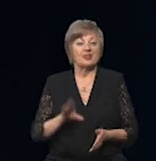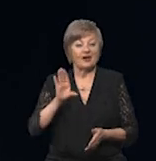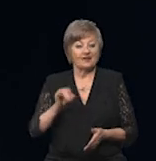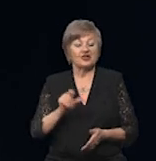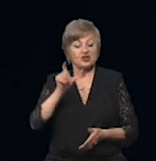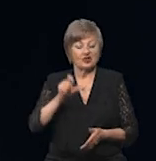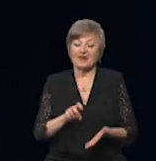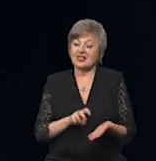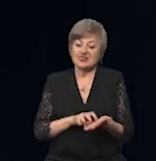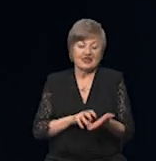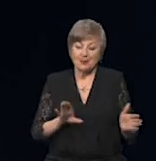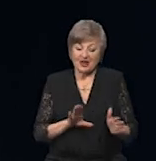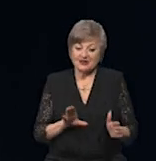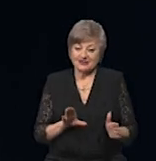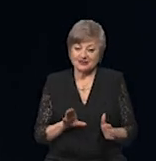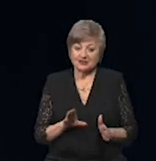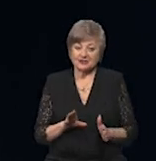боїться ризикувати. І,